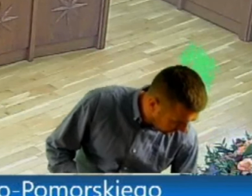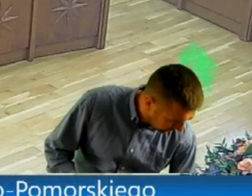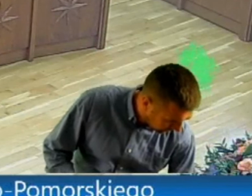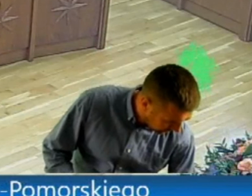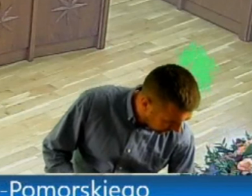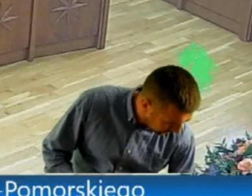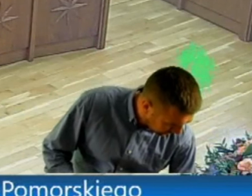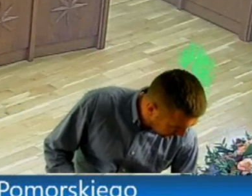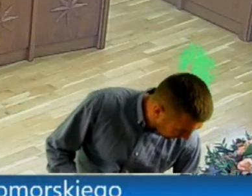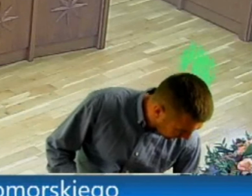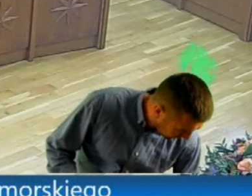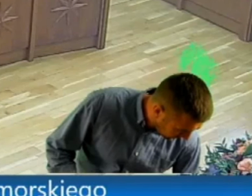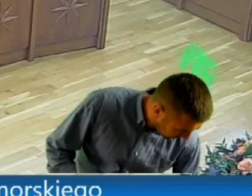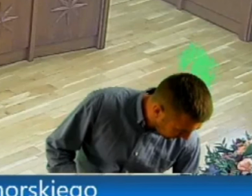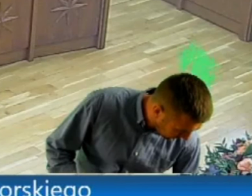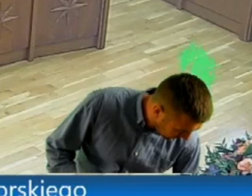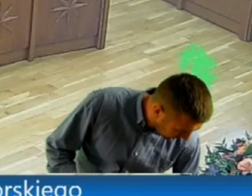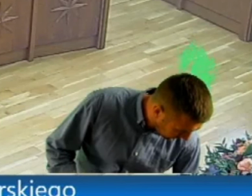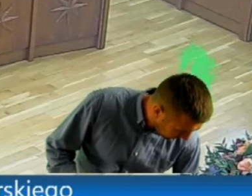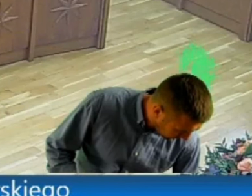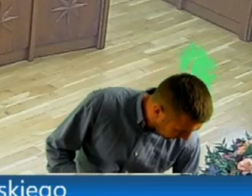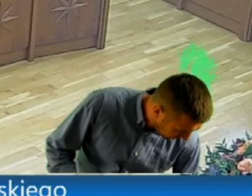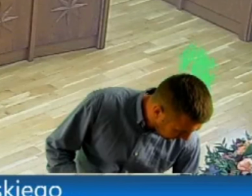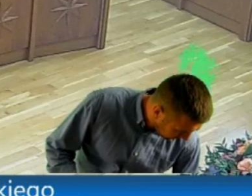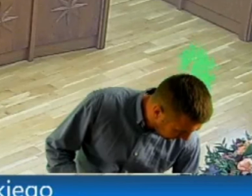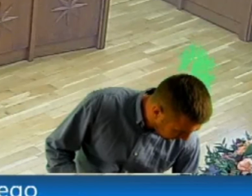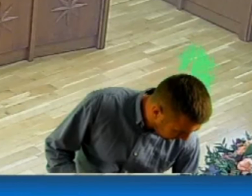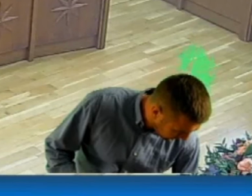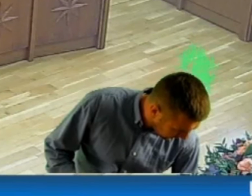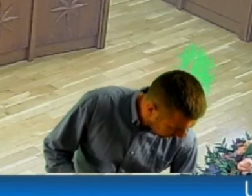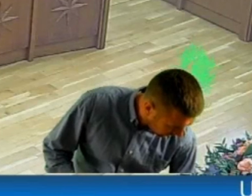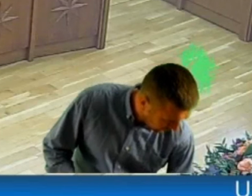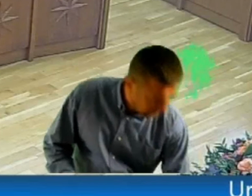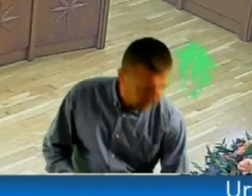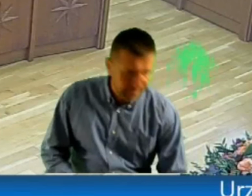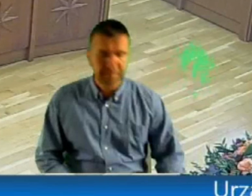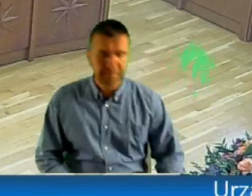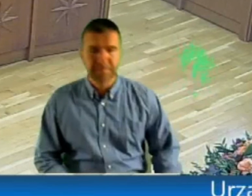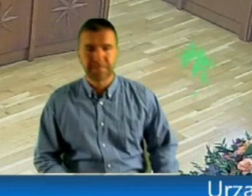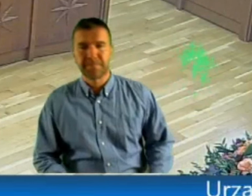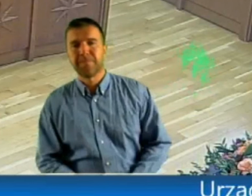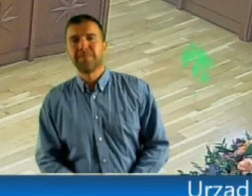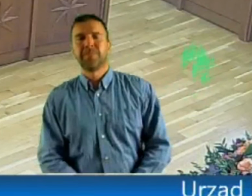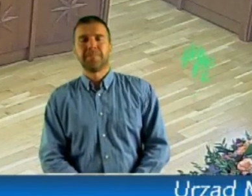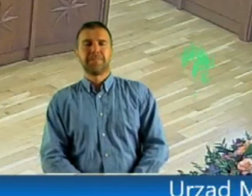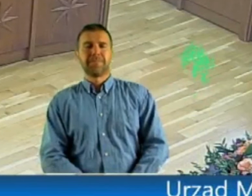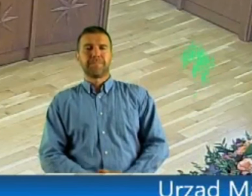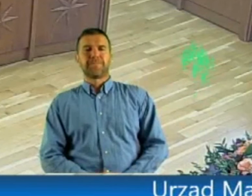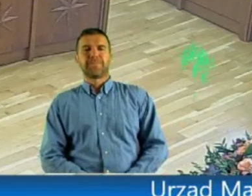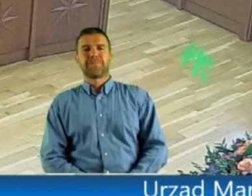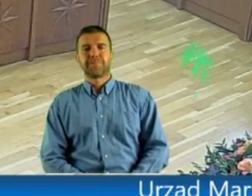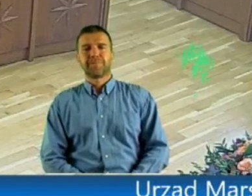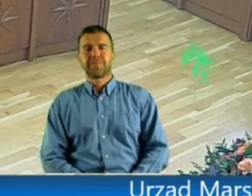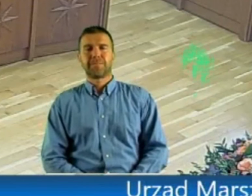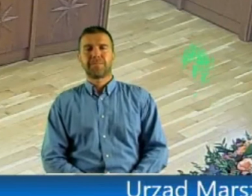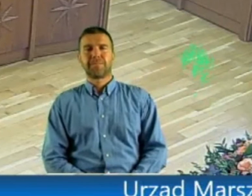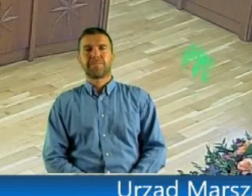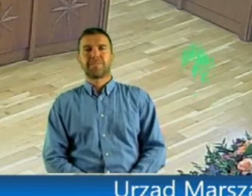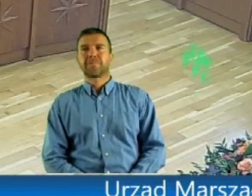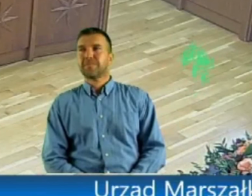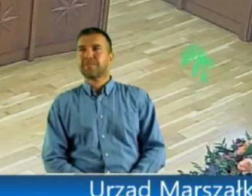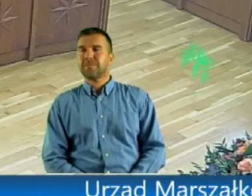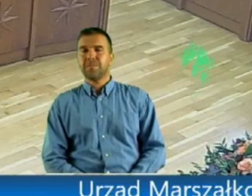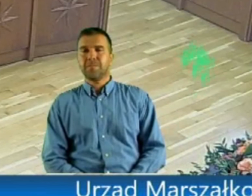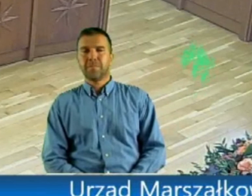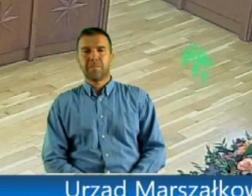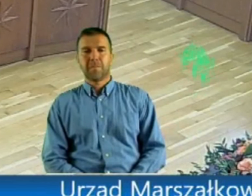byłaby pożądana. Fajnie by było, rekomenduję, to też jest do decyzji Państwa, pana przewodniczącego, czy by mogło